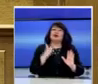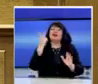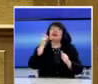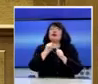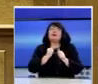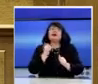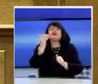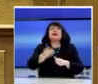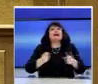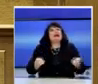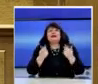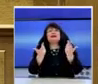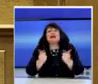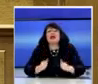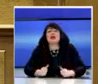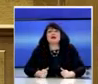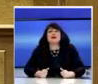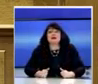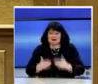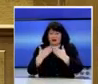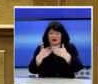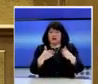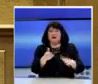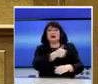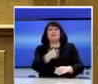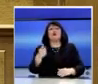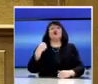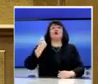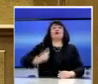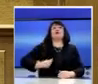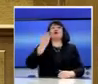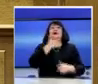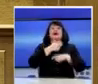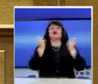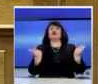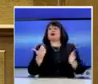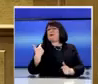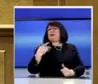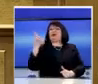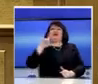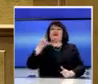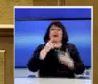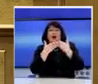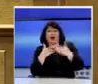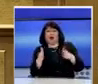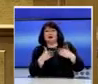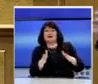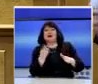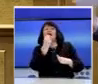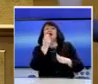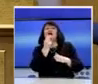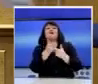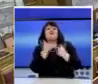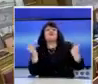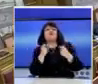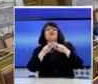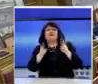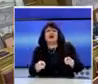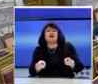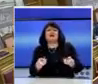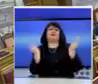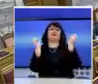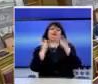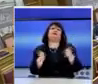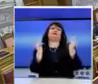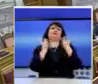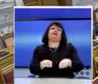μετά? Άνοιξαν μόνο τα δημοτικά την προηγούμενη Δευτέρα και η εστίαση είναι ακόμα κλειστή. Ορίστε η